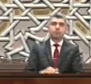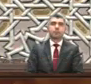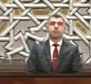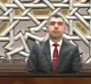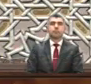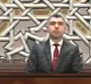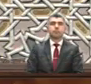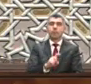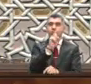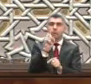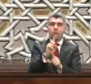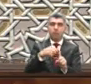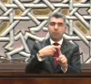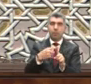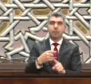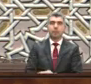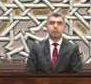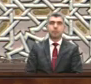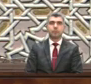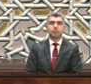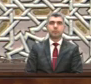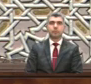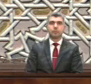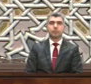المحترم. هناك من تعقيب اضافي في الموضوع؟